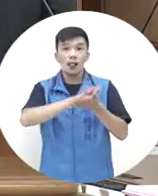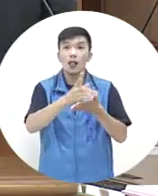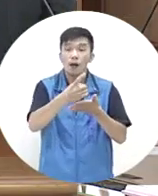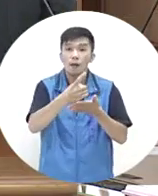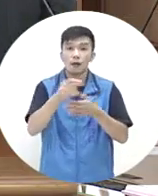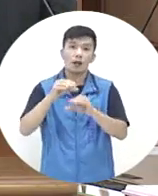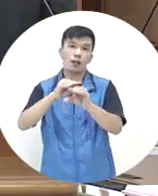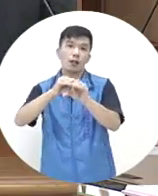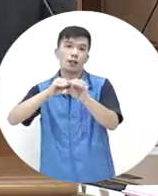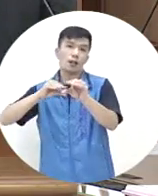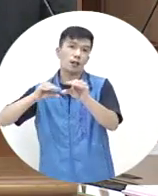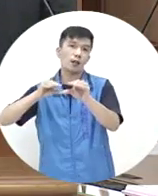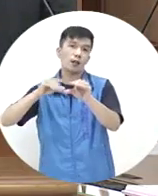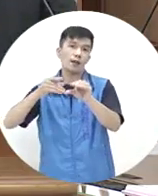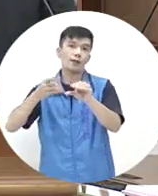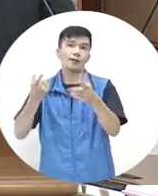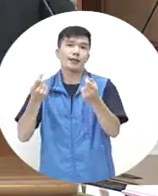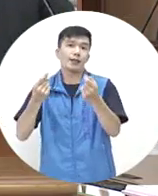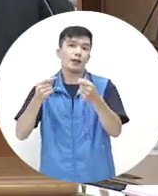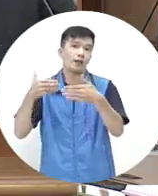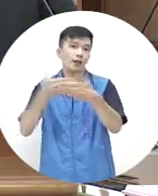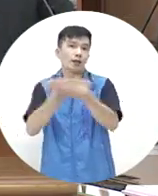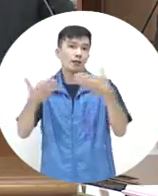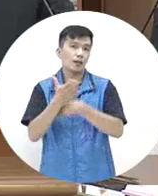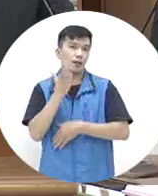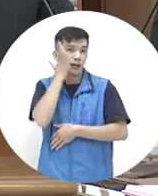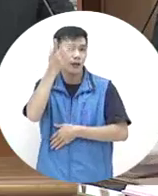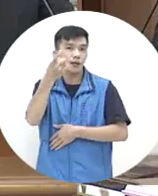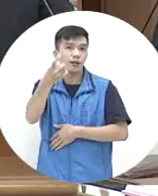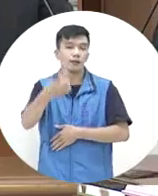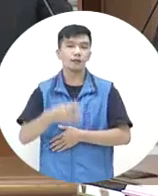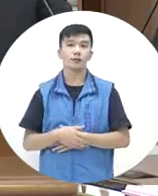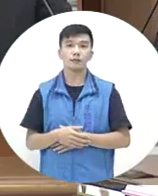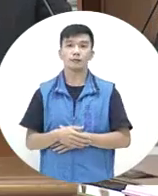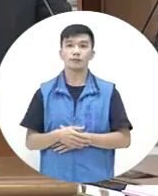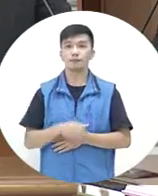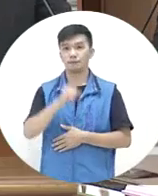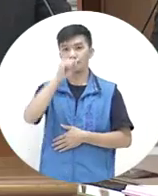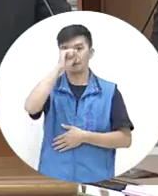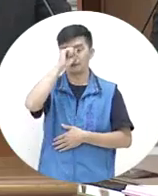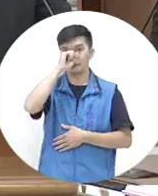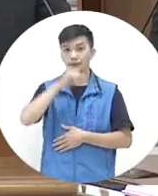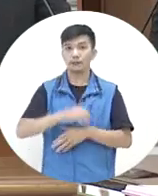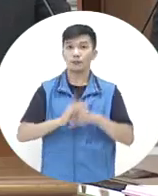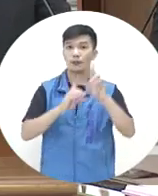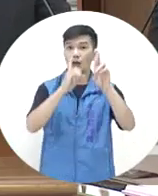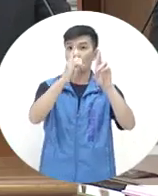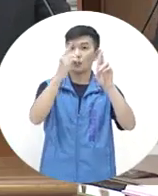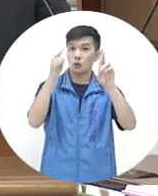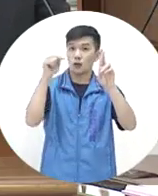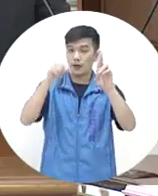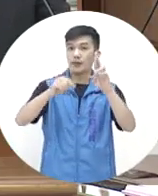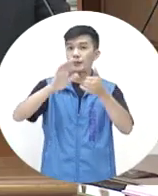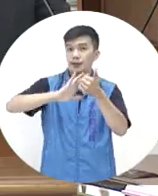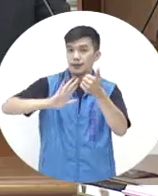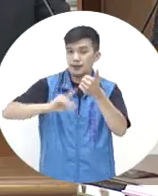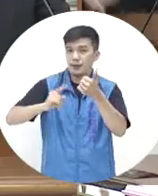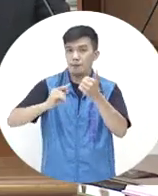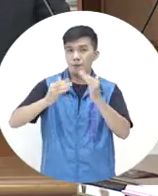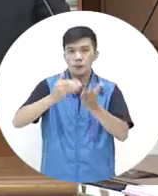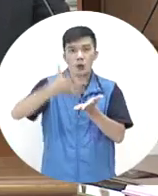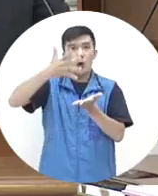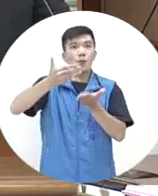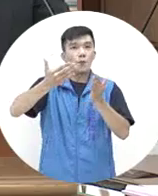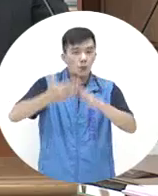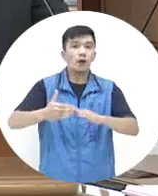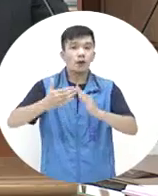合。拜托市长好不好？ 这样子好，RD1因为涉及到民房的拆除， 对， 还有国中用地的收减，还有高